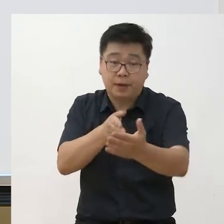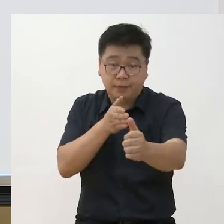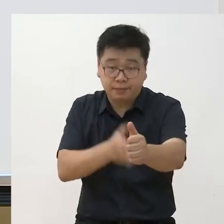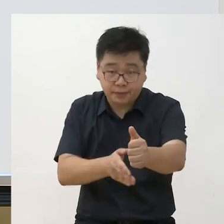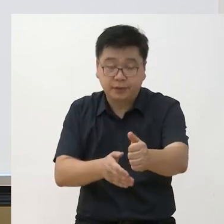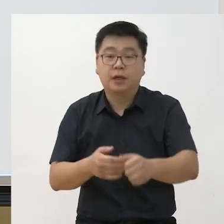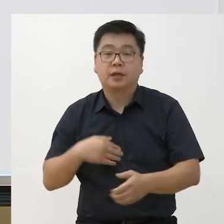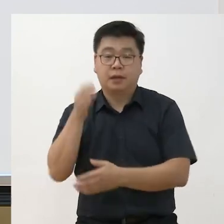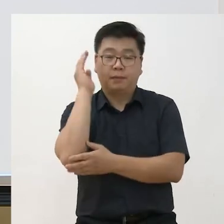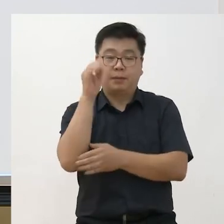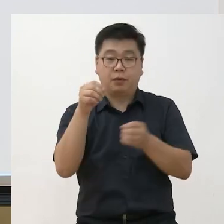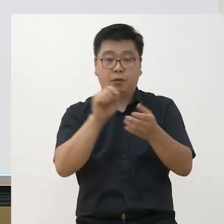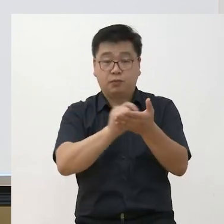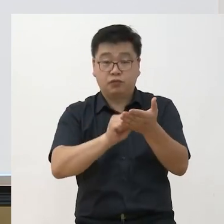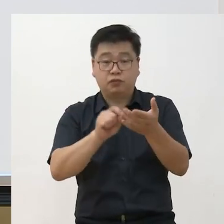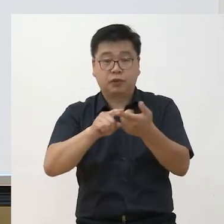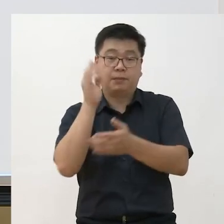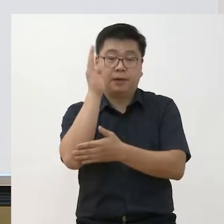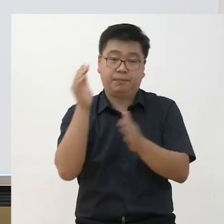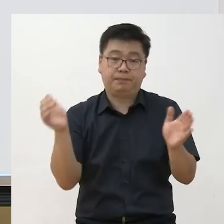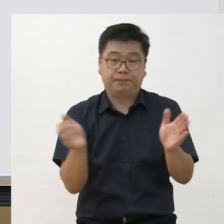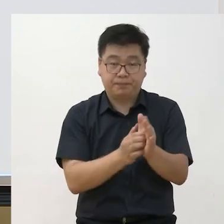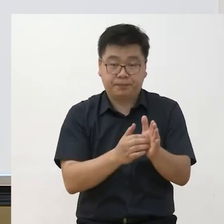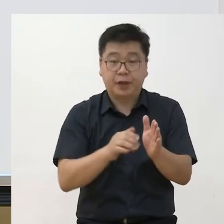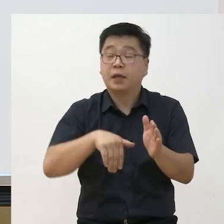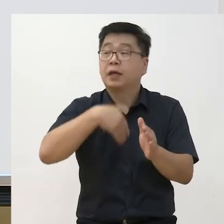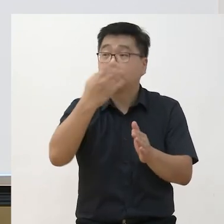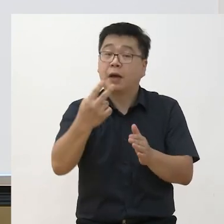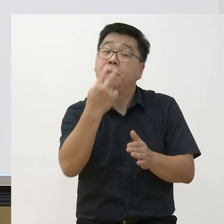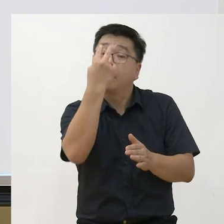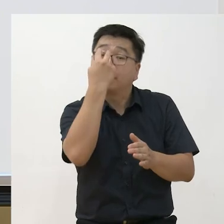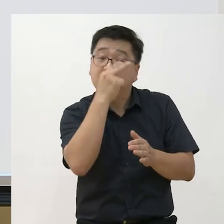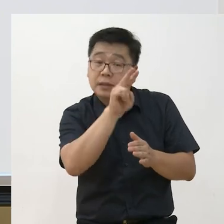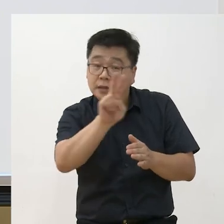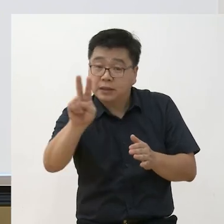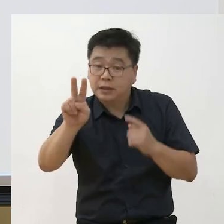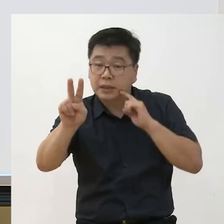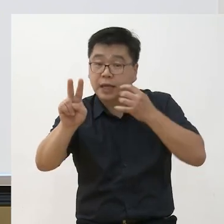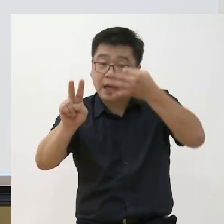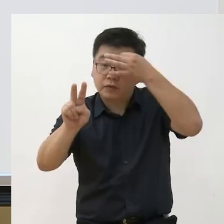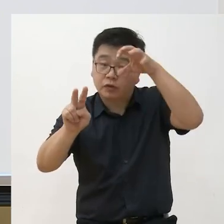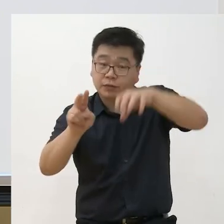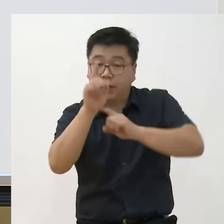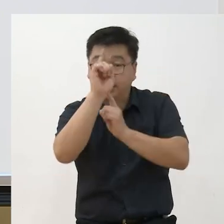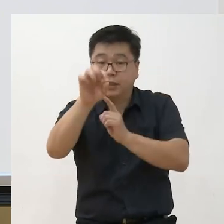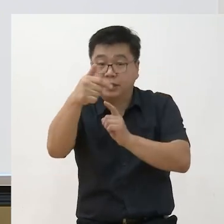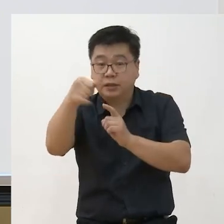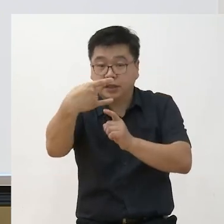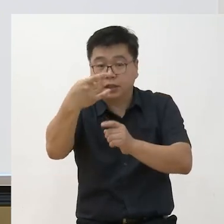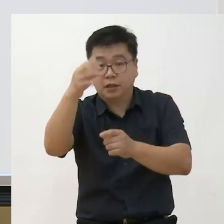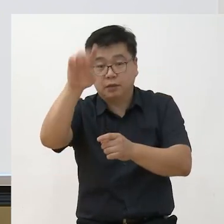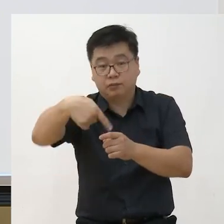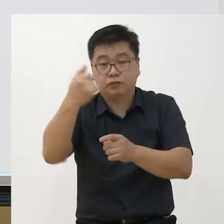예, 이상으로 제 문학 분야 발표를 마치고요. 다음은 시각 예술 분야 이윤희 부장께서